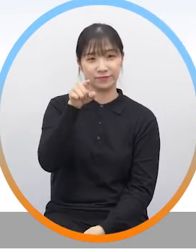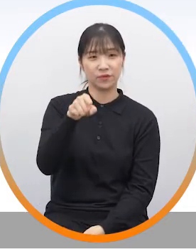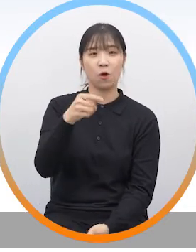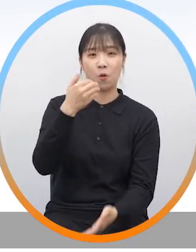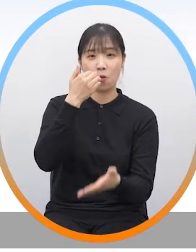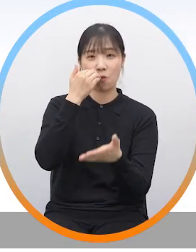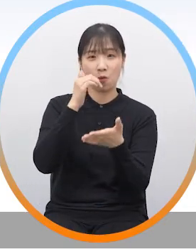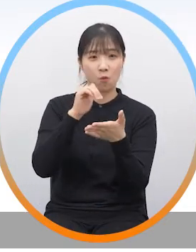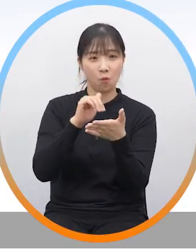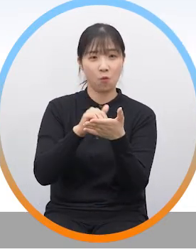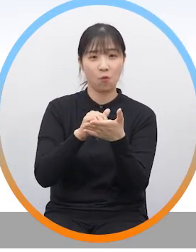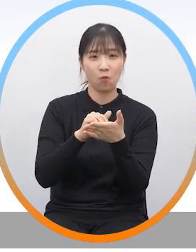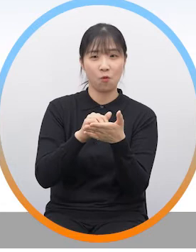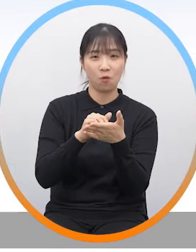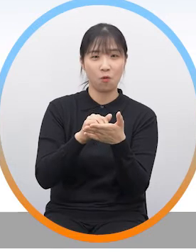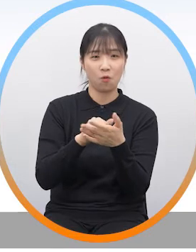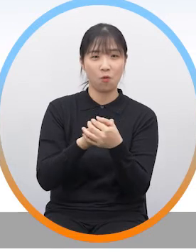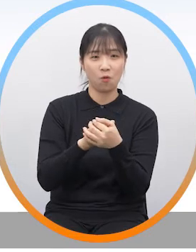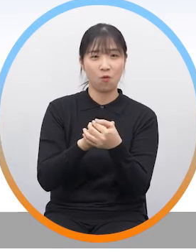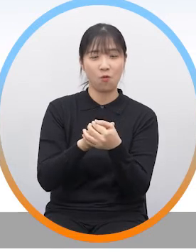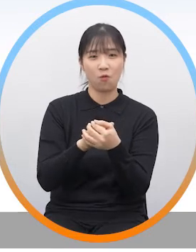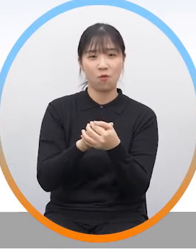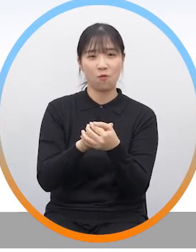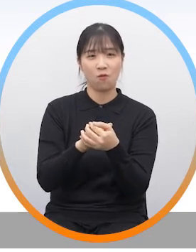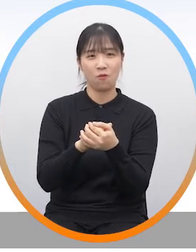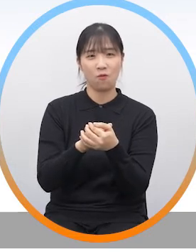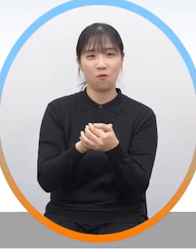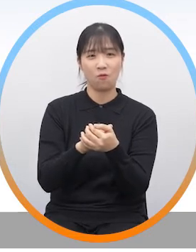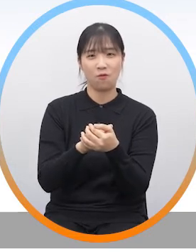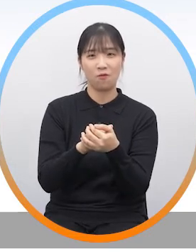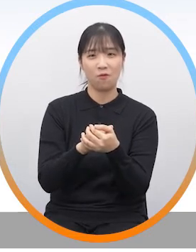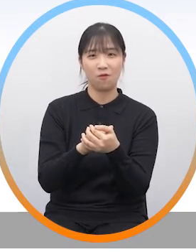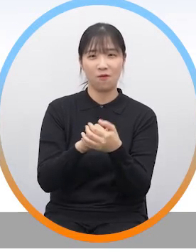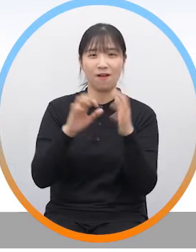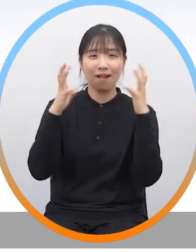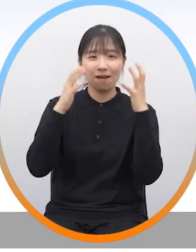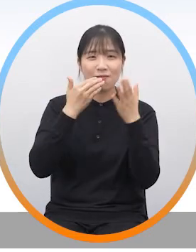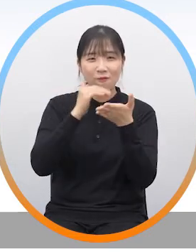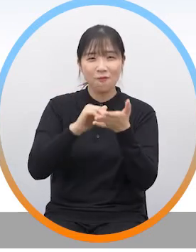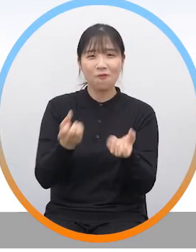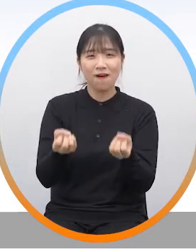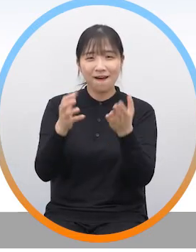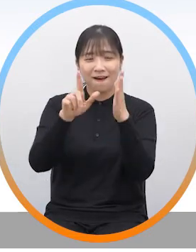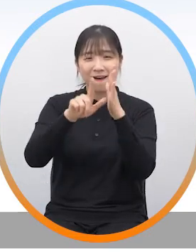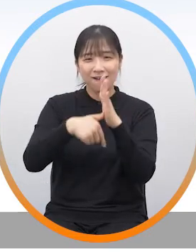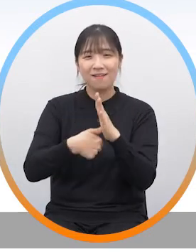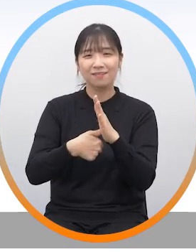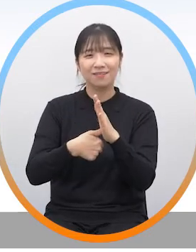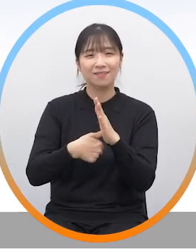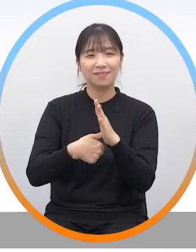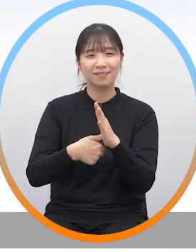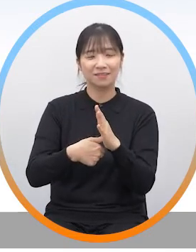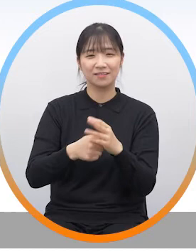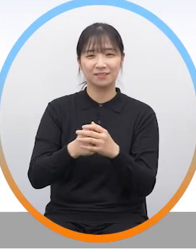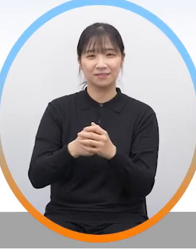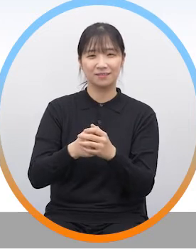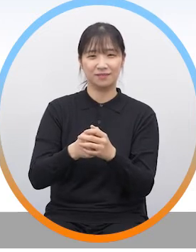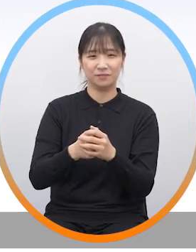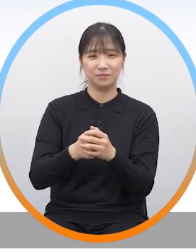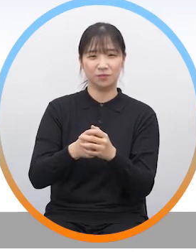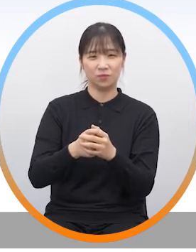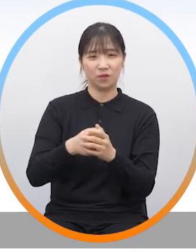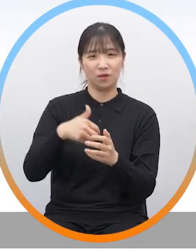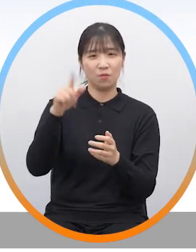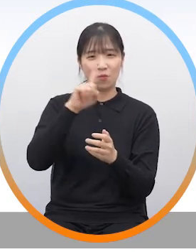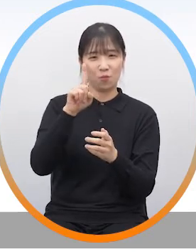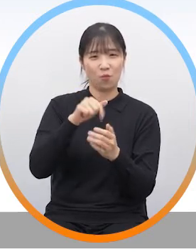돌 아니겠습니까? 돌대. 요즘에 이제 돌대는 뭐 무슨 형식적으로 하고 그래도